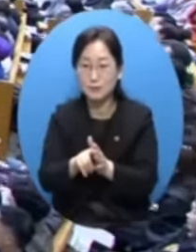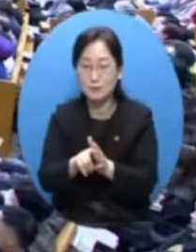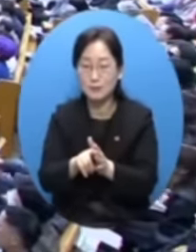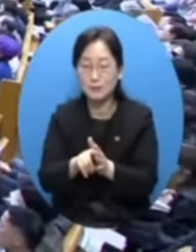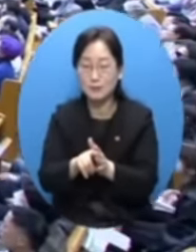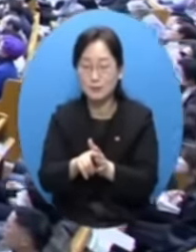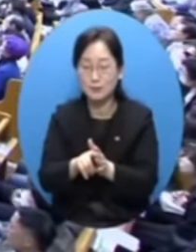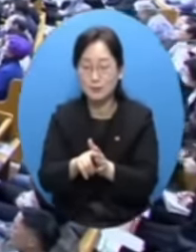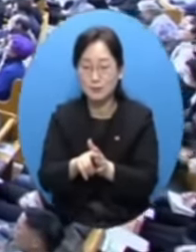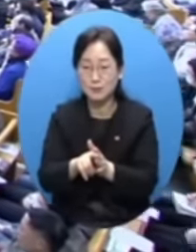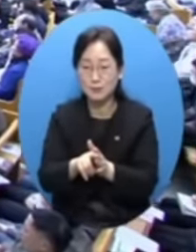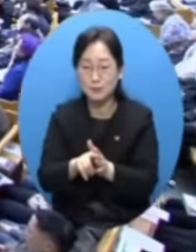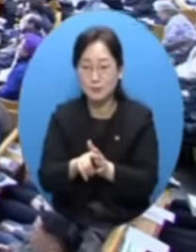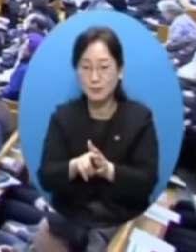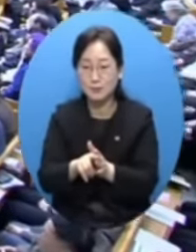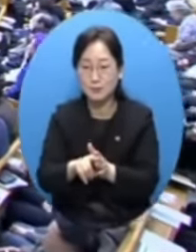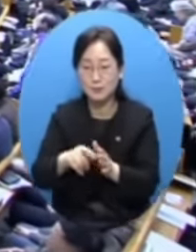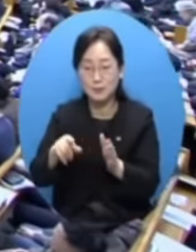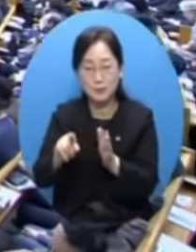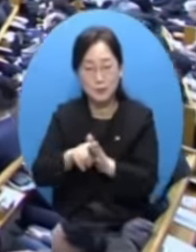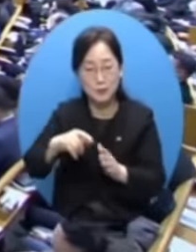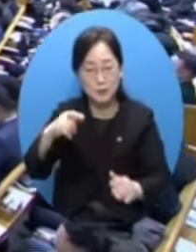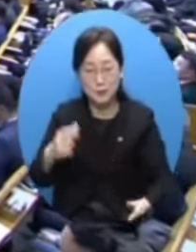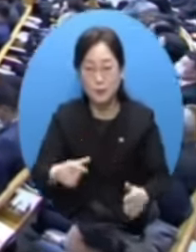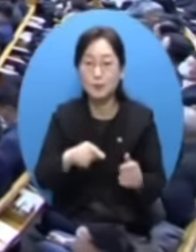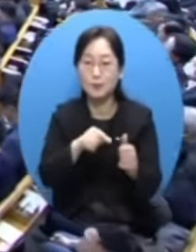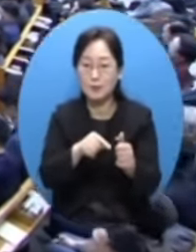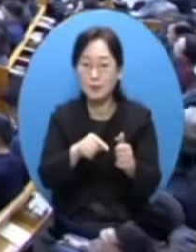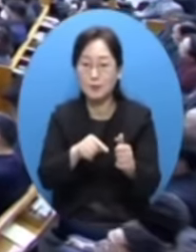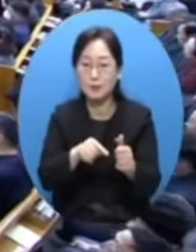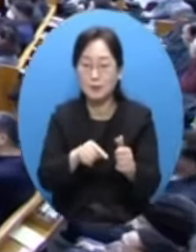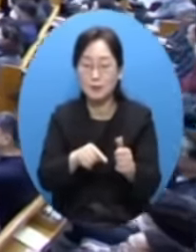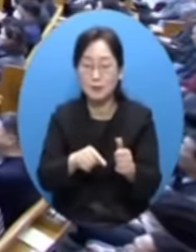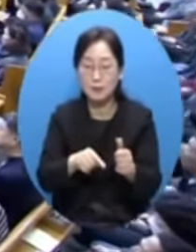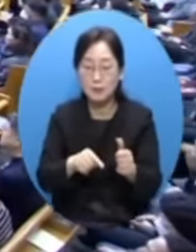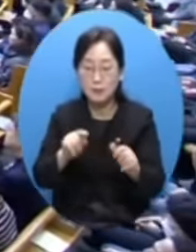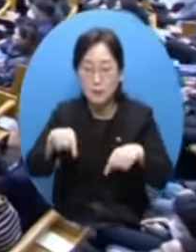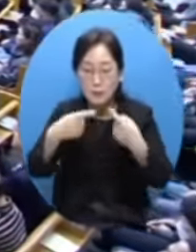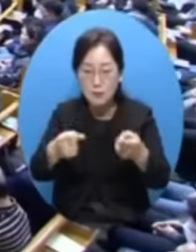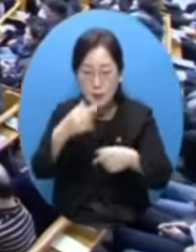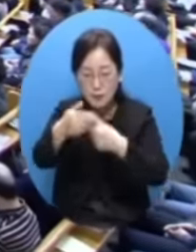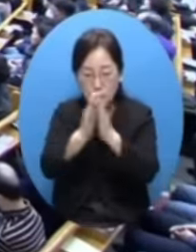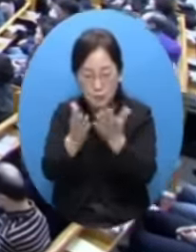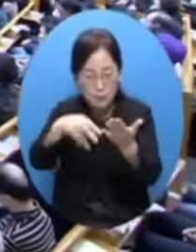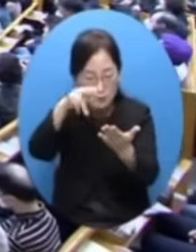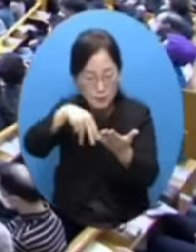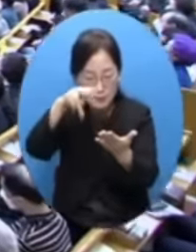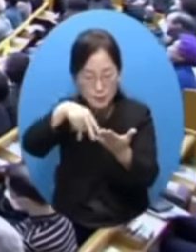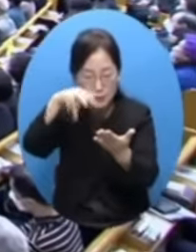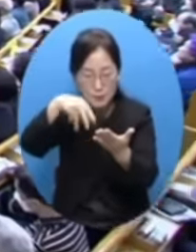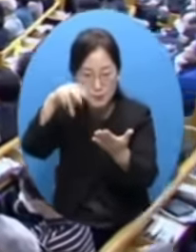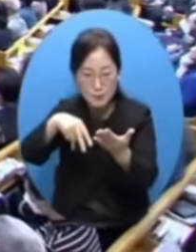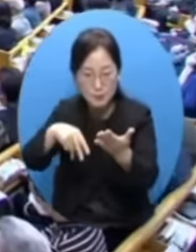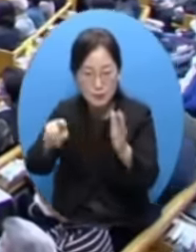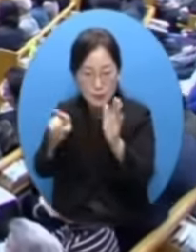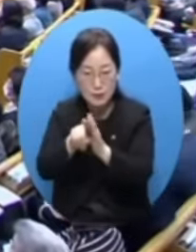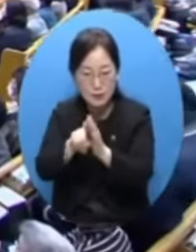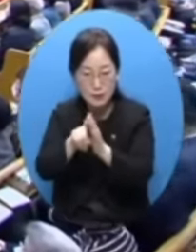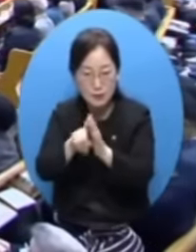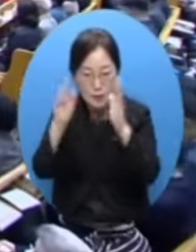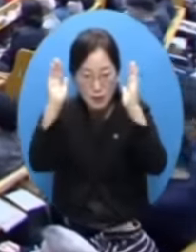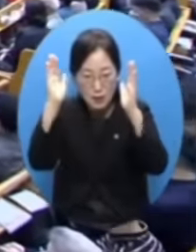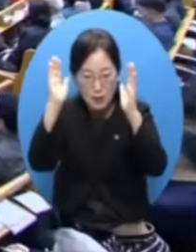뿌리를 깊이 두고 자랐던 그가 가서 성경을 틈틈이 읽게 되고 많은 신학책들을 읽게